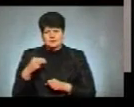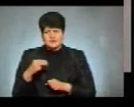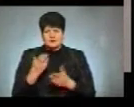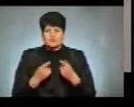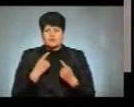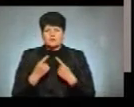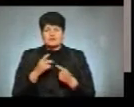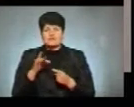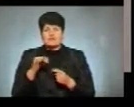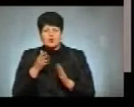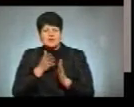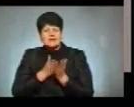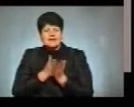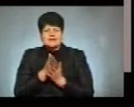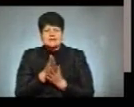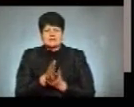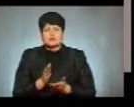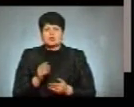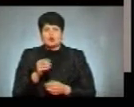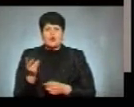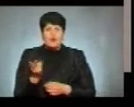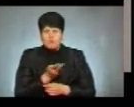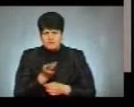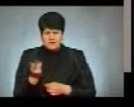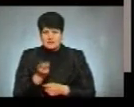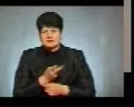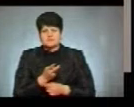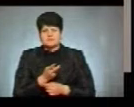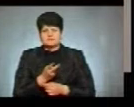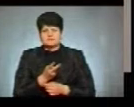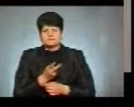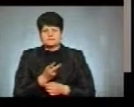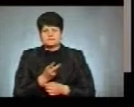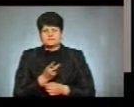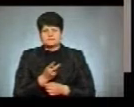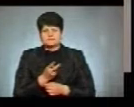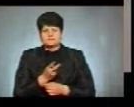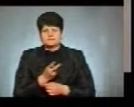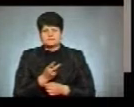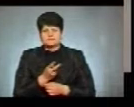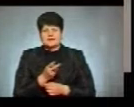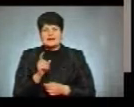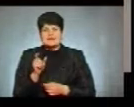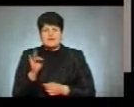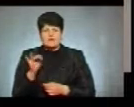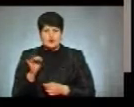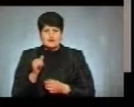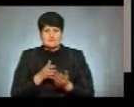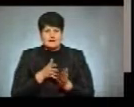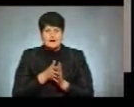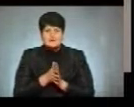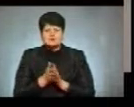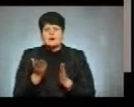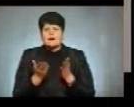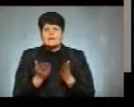про євроінтеграційний напрямок, то обидва кандидати фіксують, що вони за євроінтеграцію, але